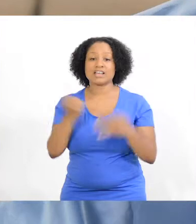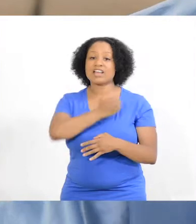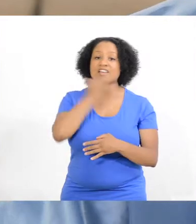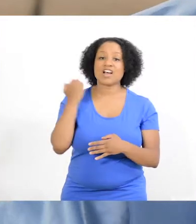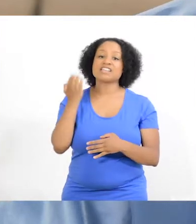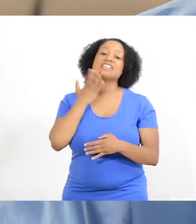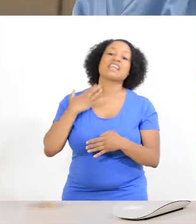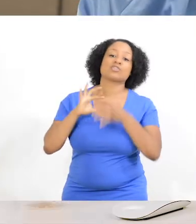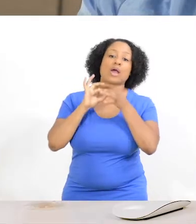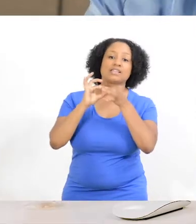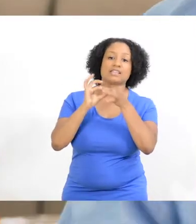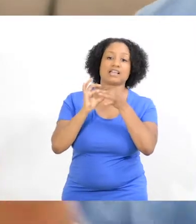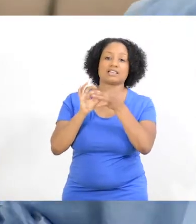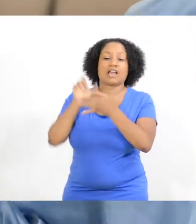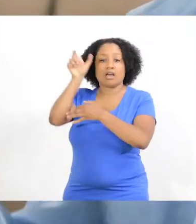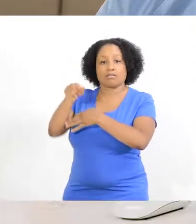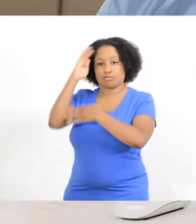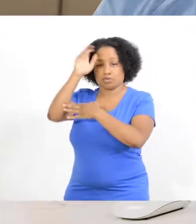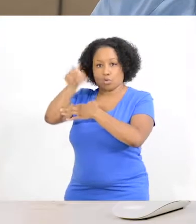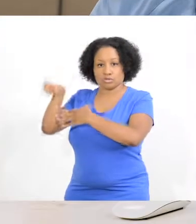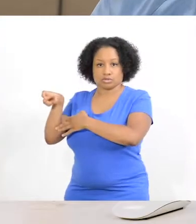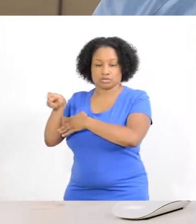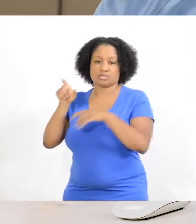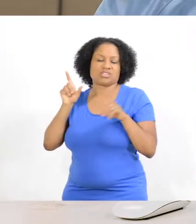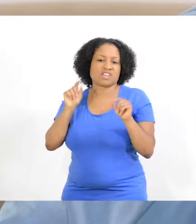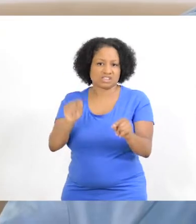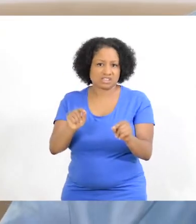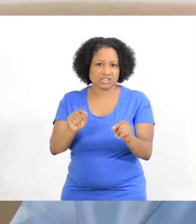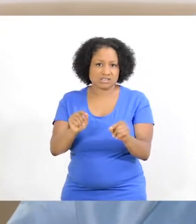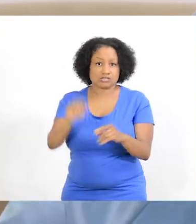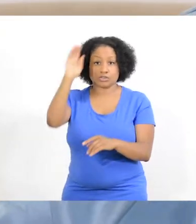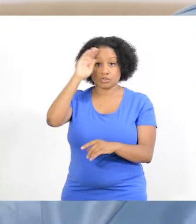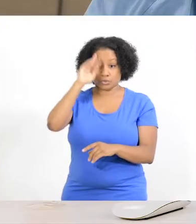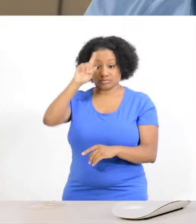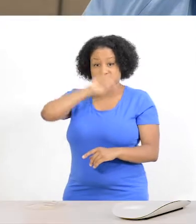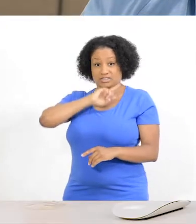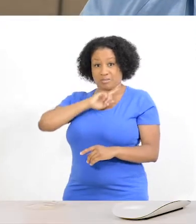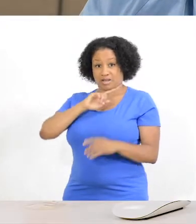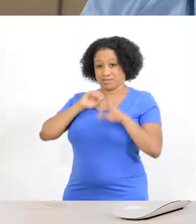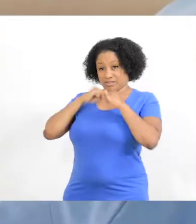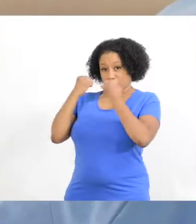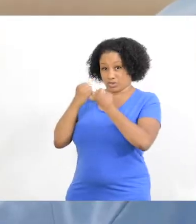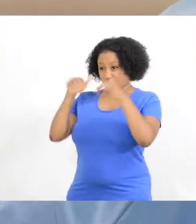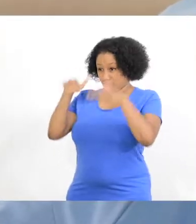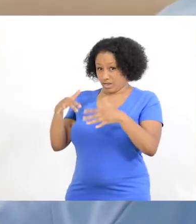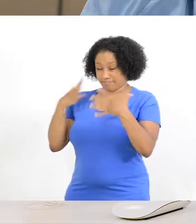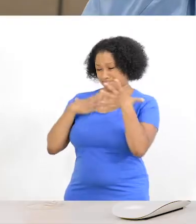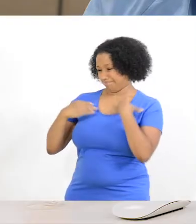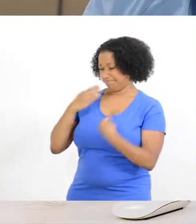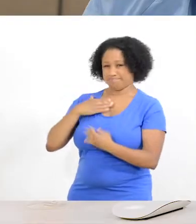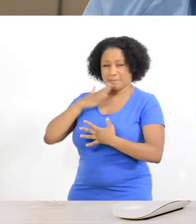Gewalt gegen Jungs. Aber was ist das überhaupt? Das ist, wenn jemand, der sich selbst als Junge sieht, etwas angetan bekommt, was er nicht